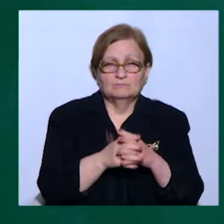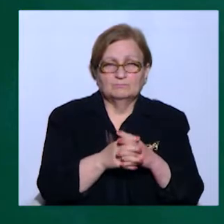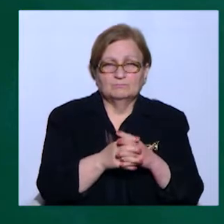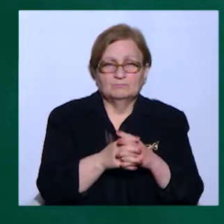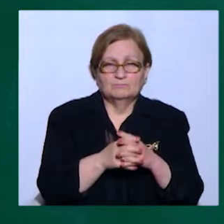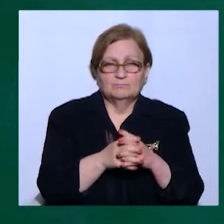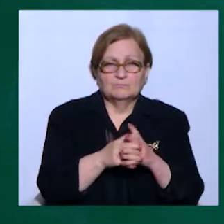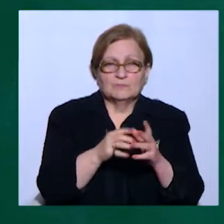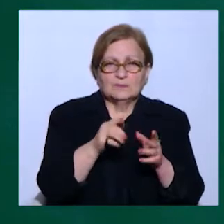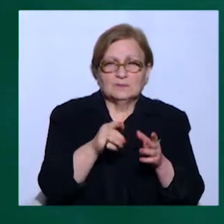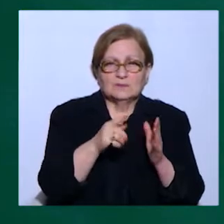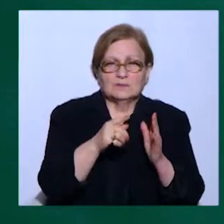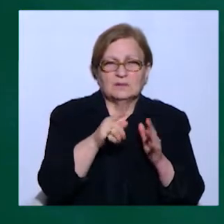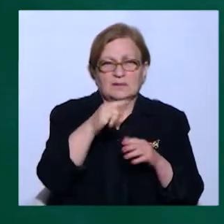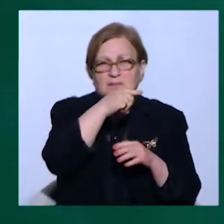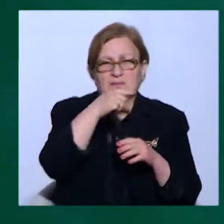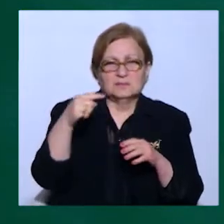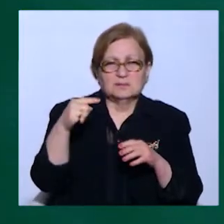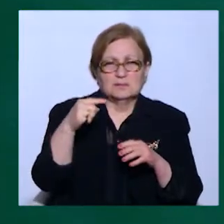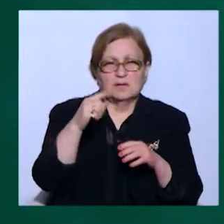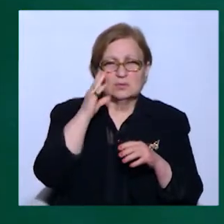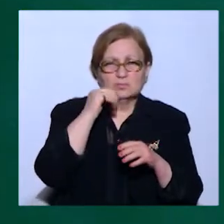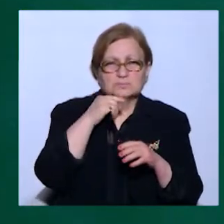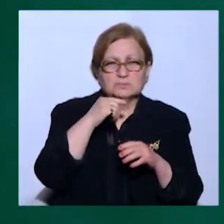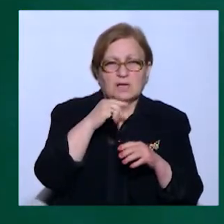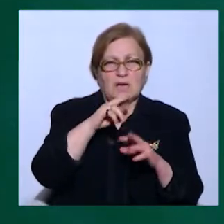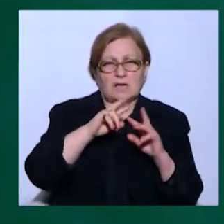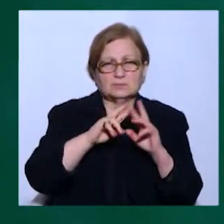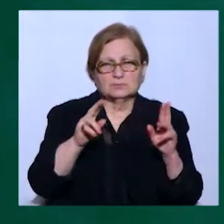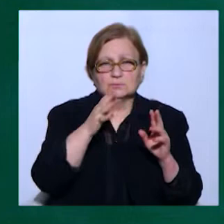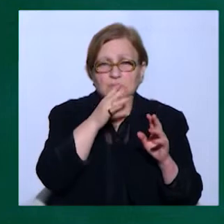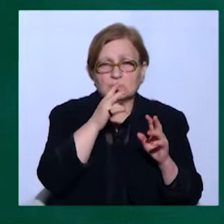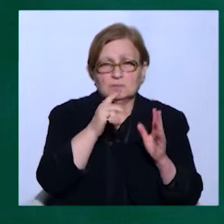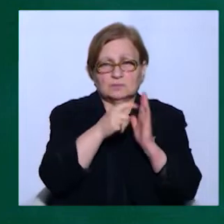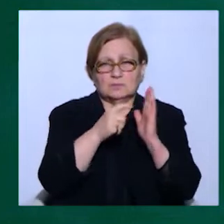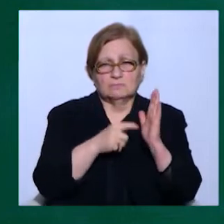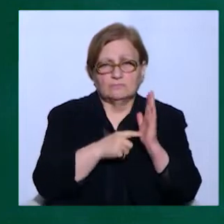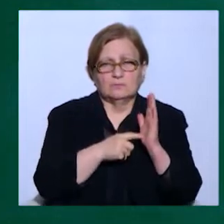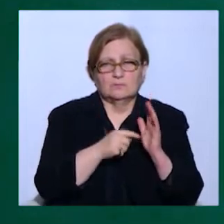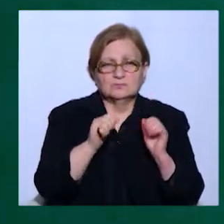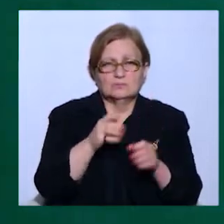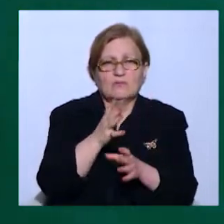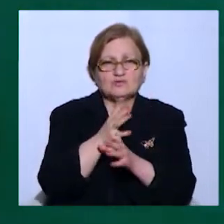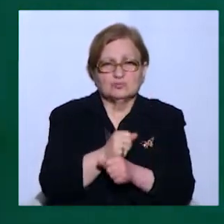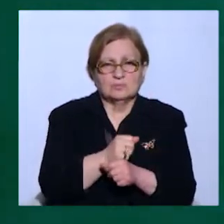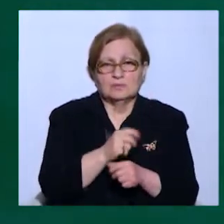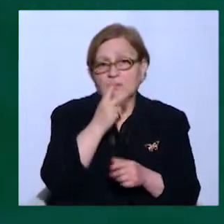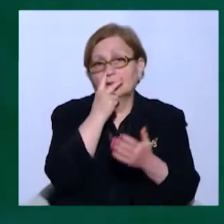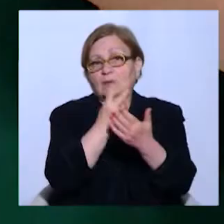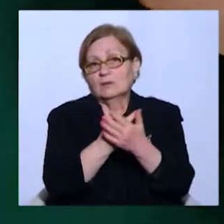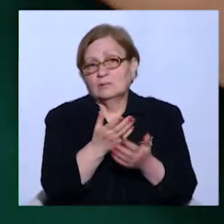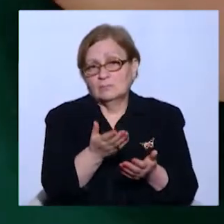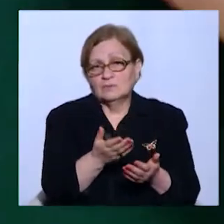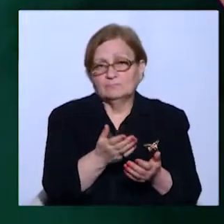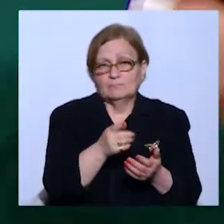მაგ ასეთ სახით წილადის წარმოდგენას, როდესაც ერთდროულად თუ ყოფ აი ამ ქმედებას, ქვია შეგვეცა. ეხლა აგერ თქვენ მეტყვით, რომ